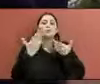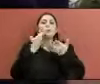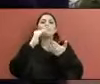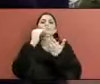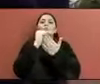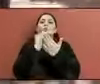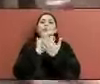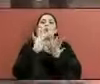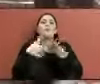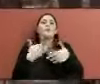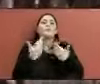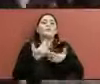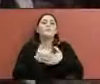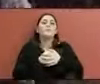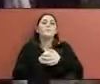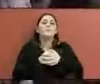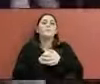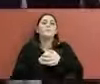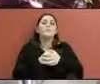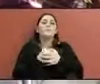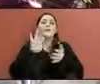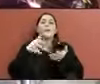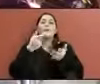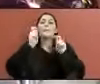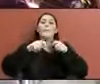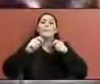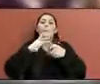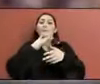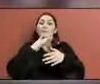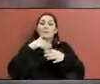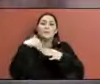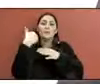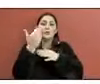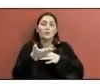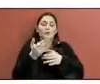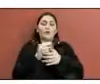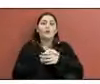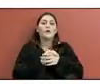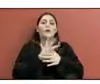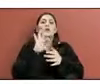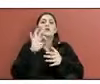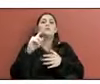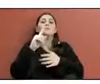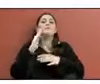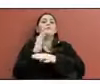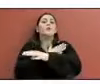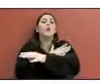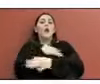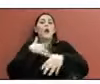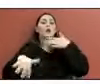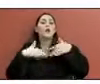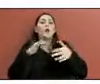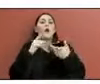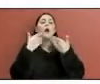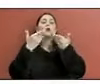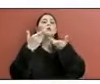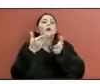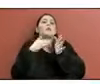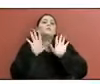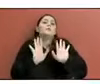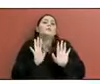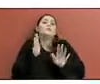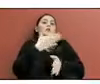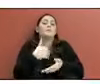yerine getirdiğimizde biz aslında hiçbir vatandaşımızın engelliliğinden söz etmeyeceğiz.